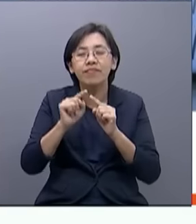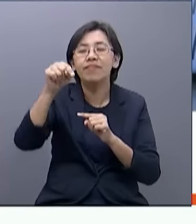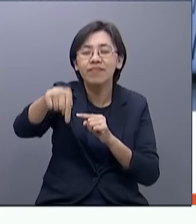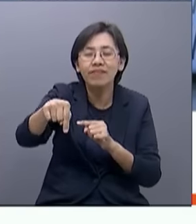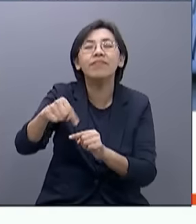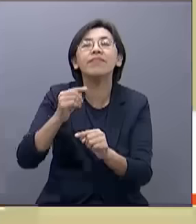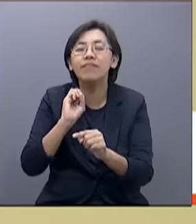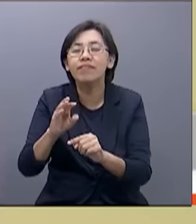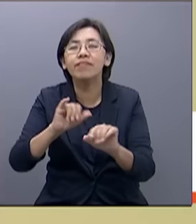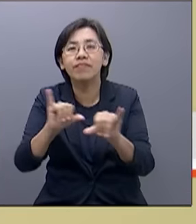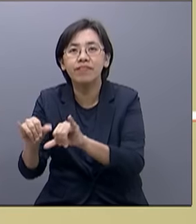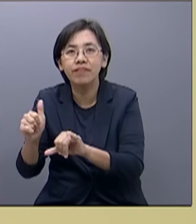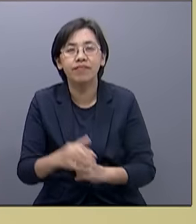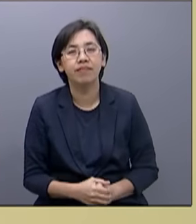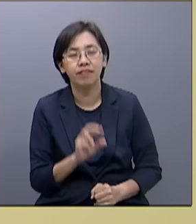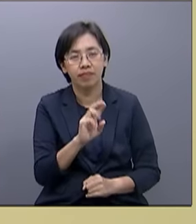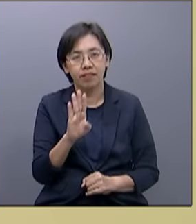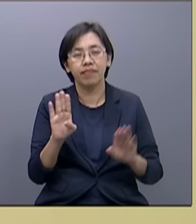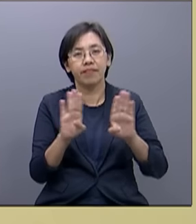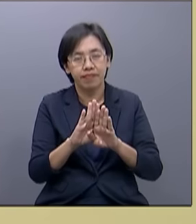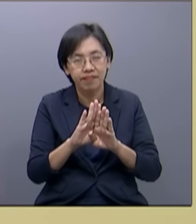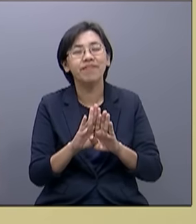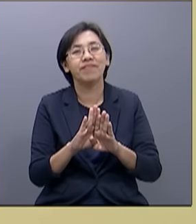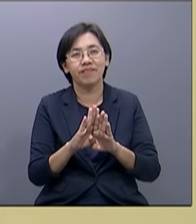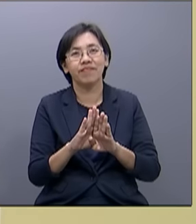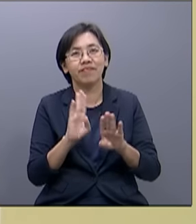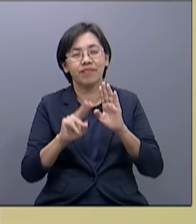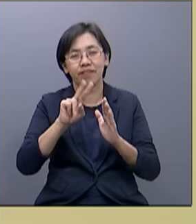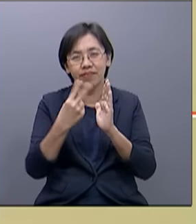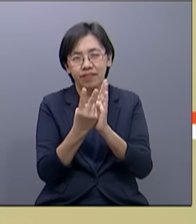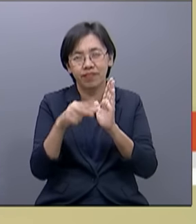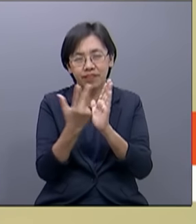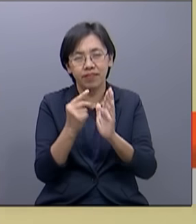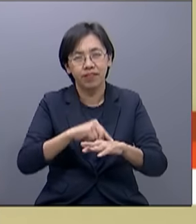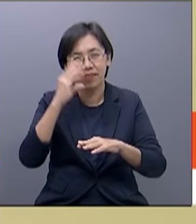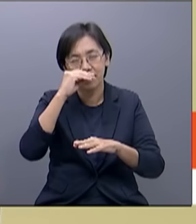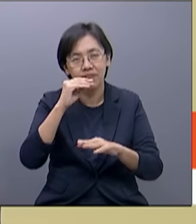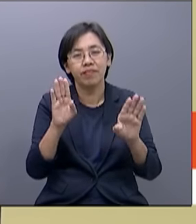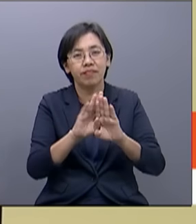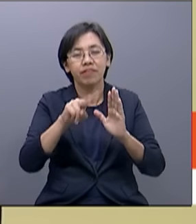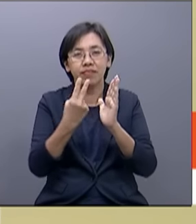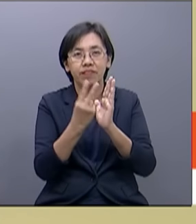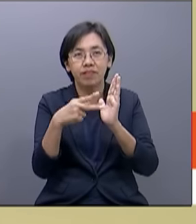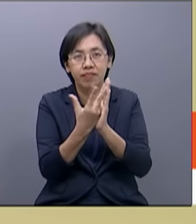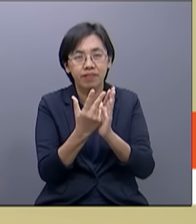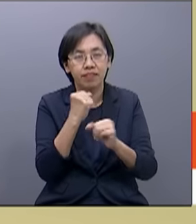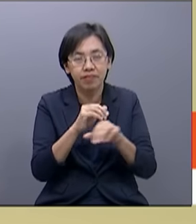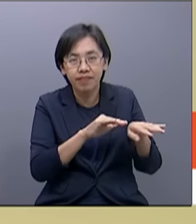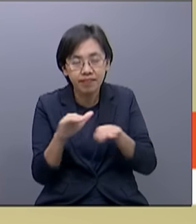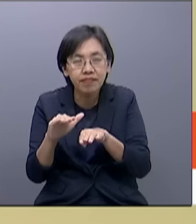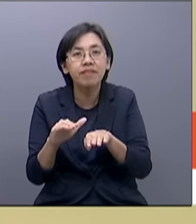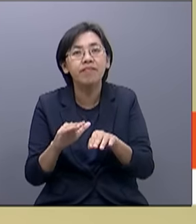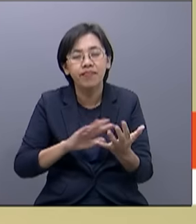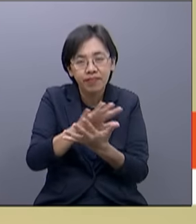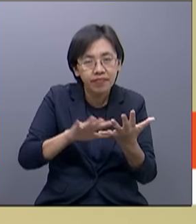ค่ะระบบก็จะมีปิดปรับปรุงช่วงนึงนะครับ2-3ชั่วโมงช่วงหัวค่ำนะครับเป็นการปิดเพื่อที่จะเตรียมความพร้อมล้าง